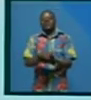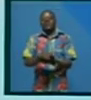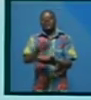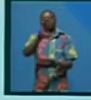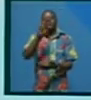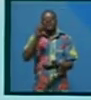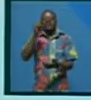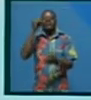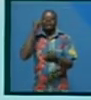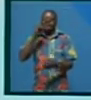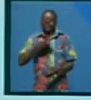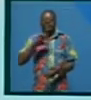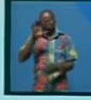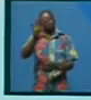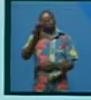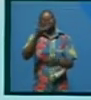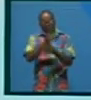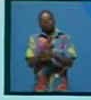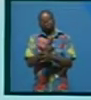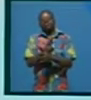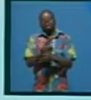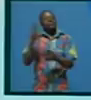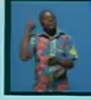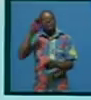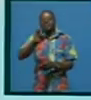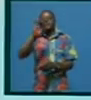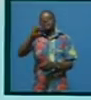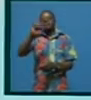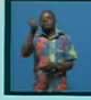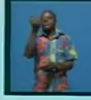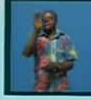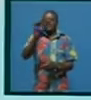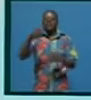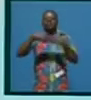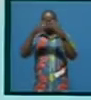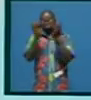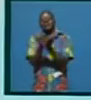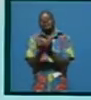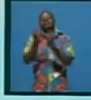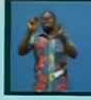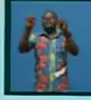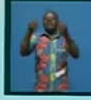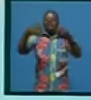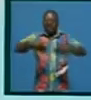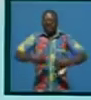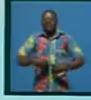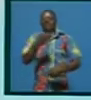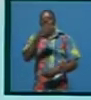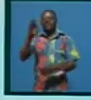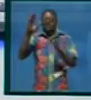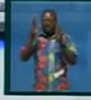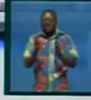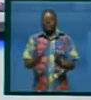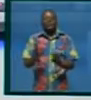seront retenues. Miss Université 2018 est à sa 16e édition et se tient autour du thème « Jeunesse burkinabé et